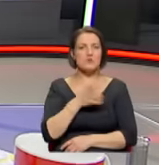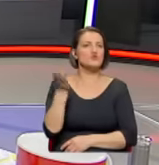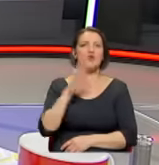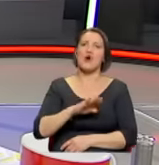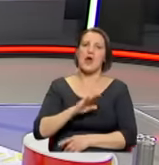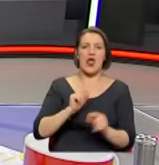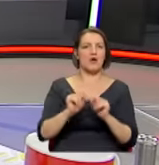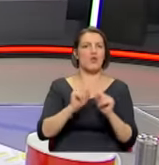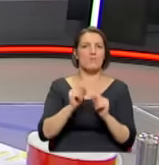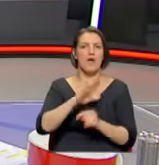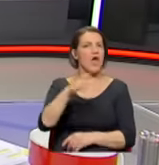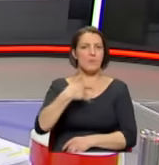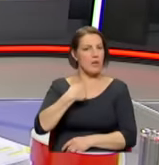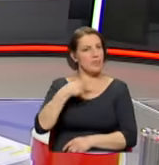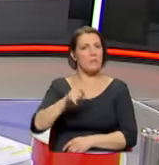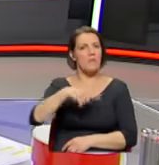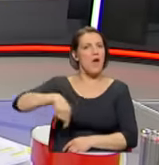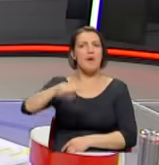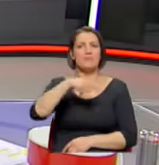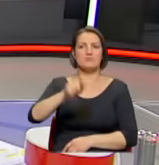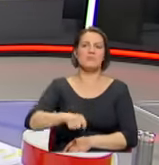Sonra ekonomi yer. Hepimiz yaparız bunu.